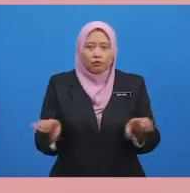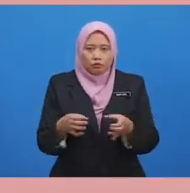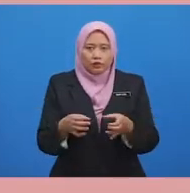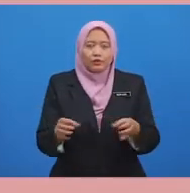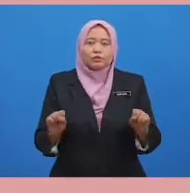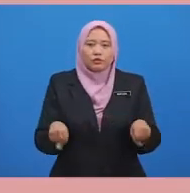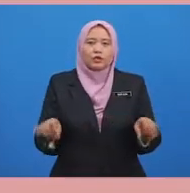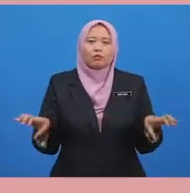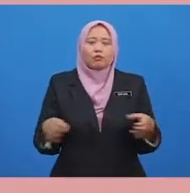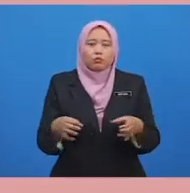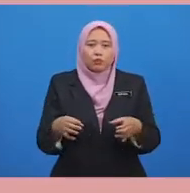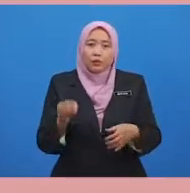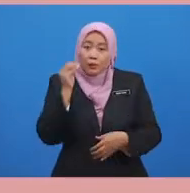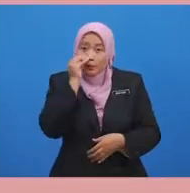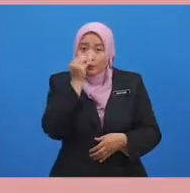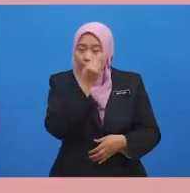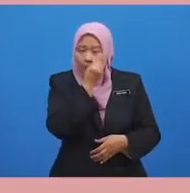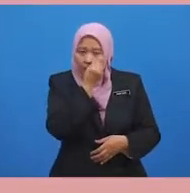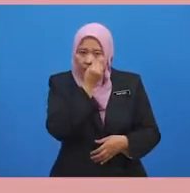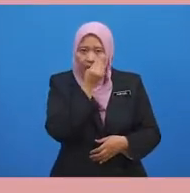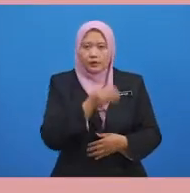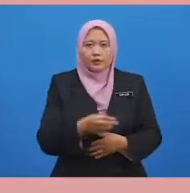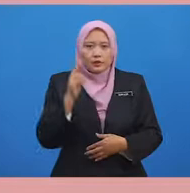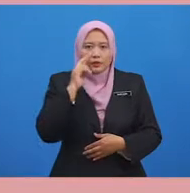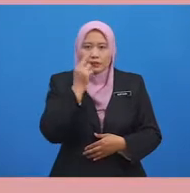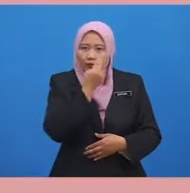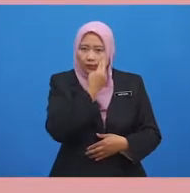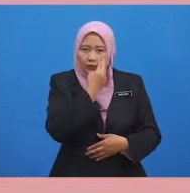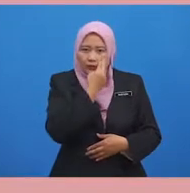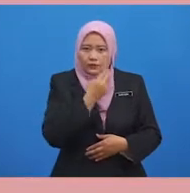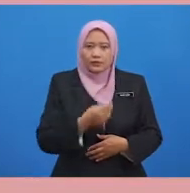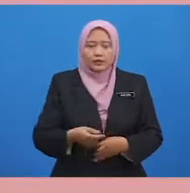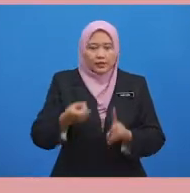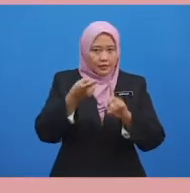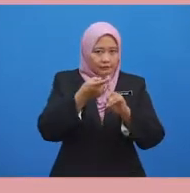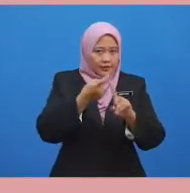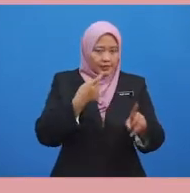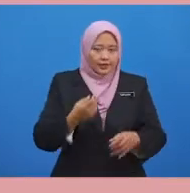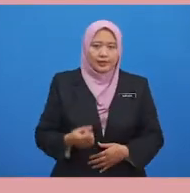ros sebagai bunga hiasan daripada beg plastik.